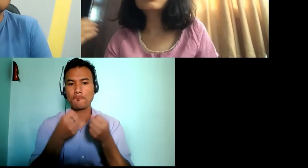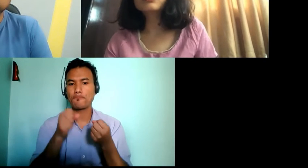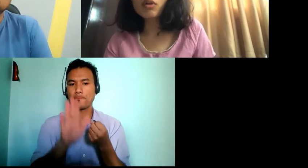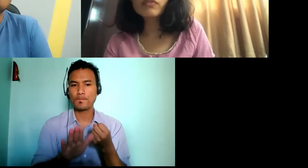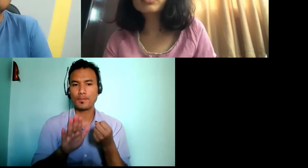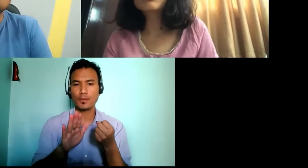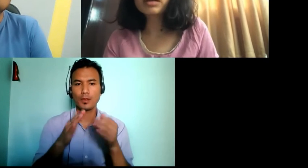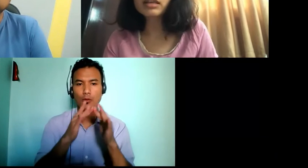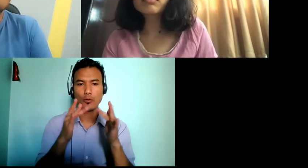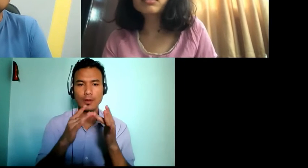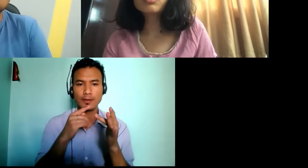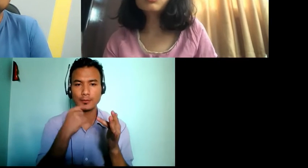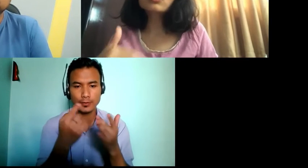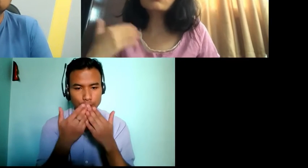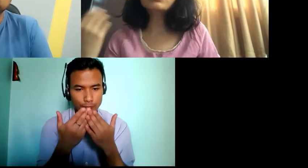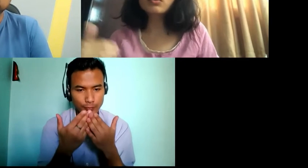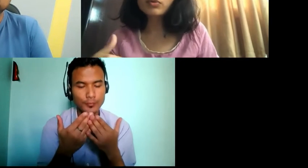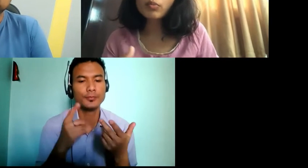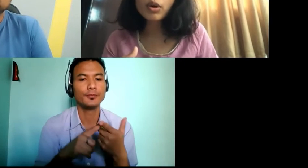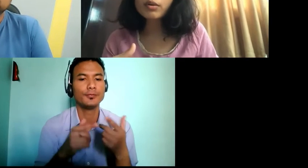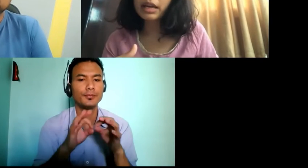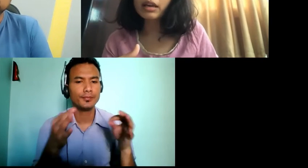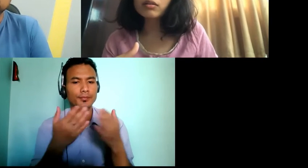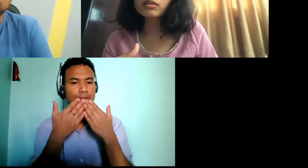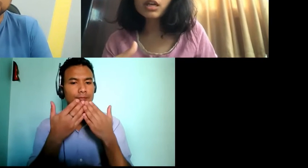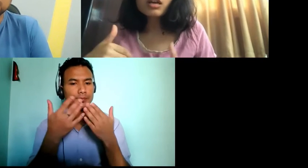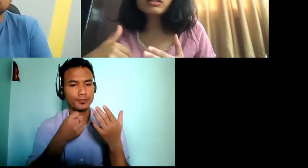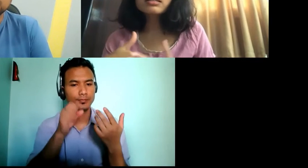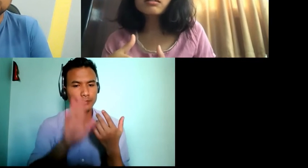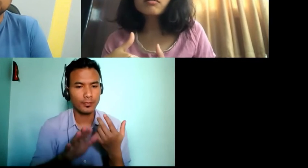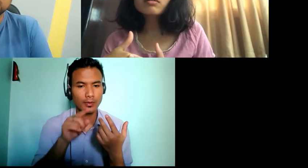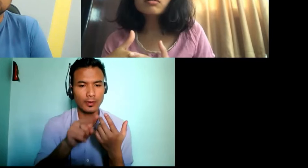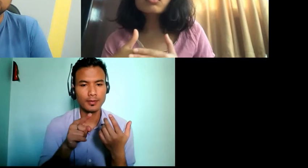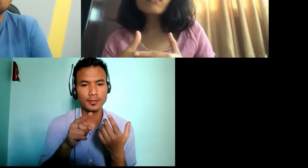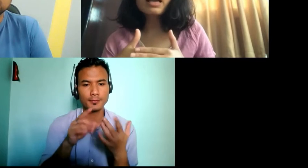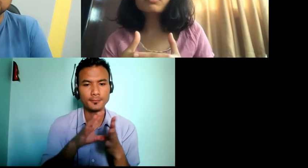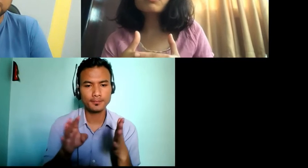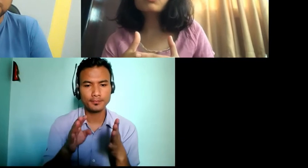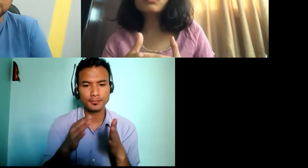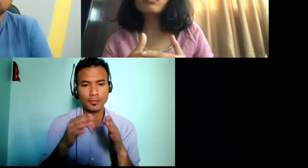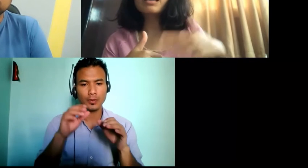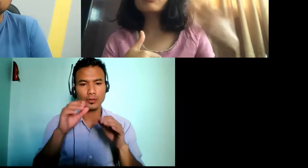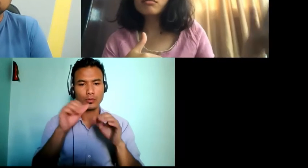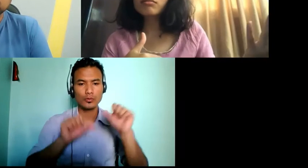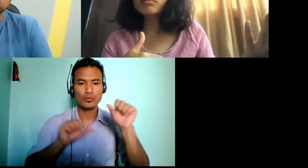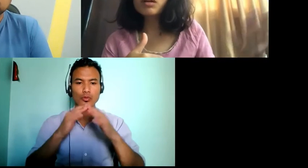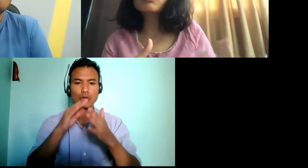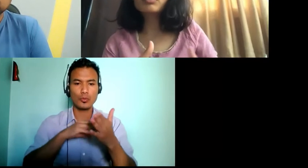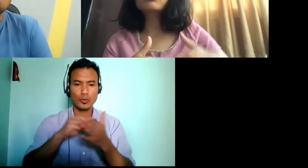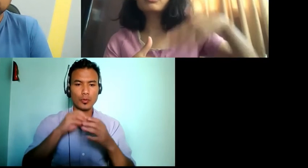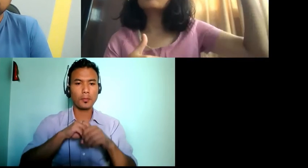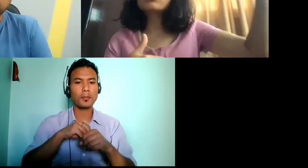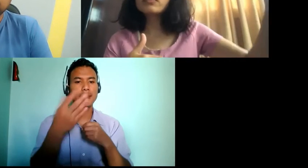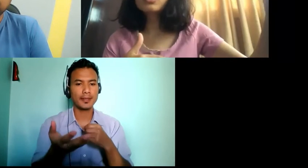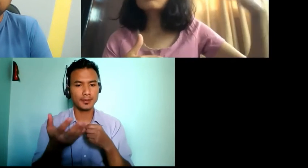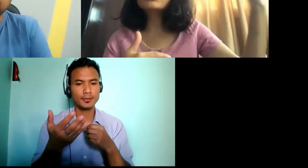अनलाइन कोर्सेसहरू अभाइलेबल गराइदिएको छ, सो कोर्सहरू पनि पढ्न पाइरहेको छौँ. र त्यस्तै गरिकन जो फ्यामिली मेम्बर्सहरू बाहिर अब भनौँ